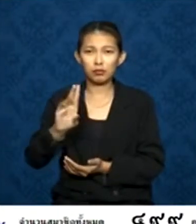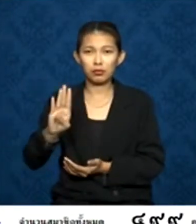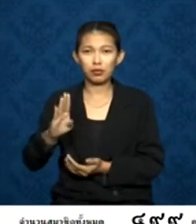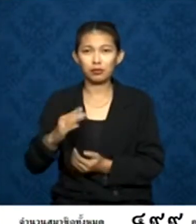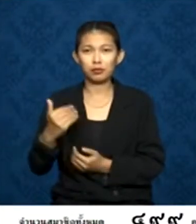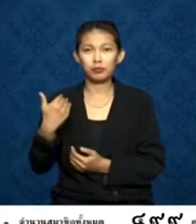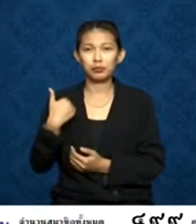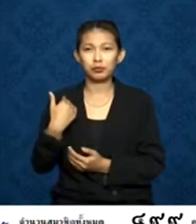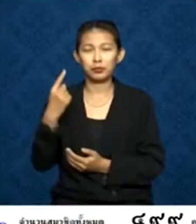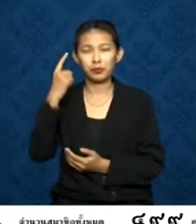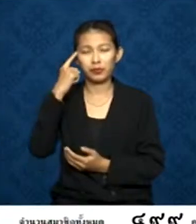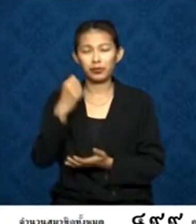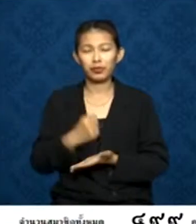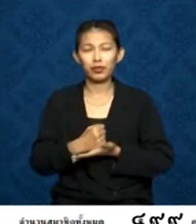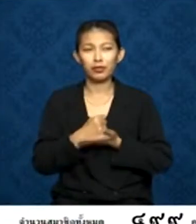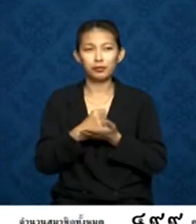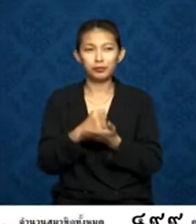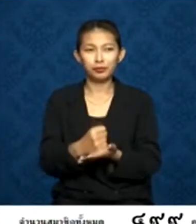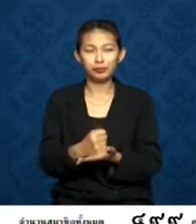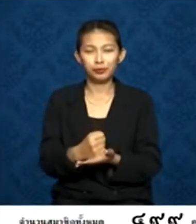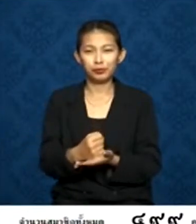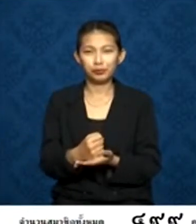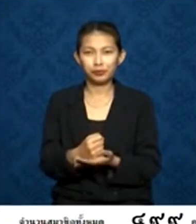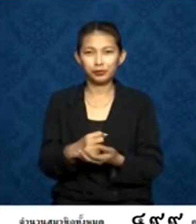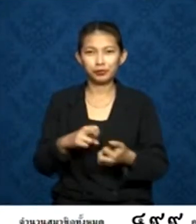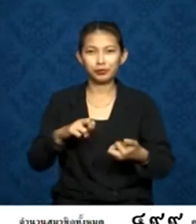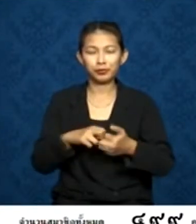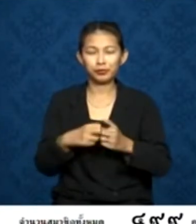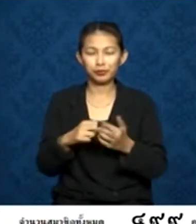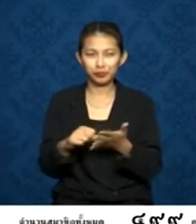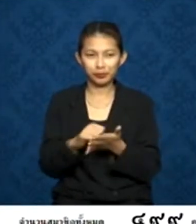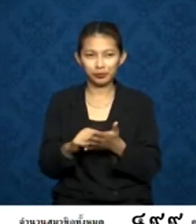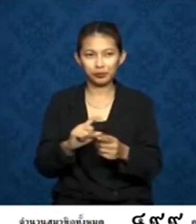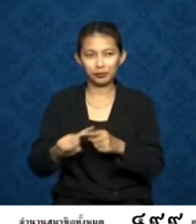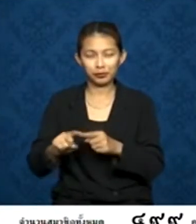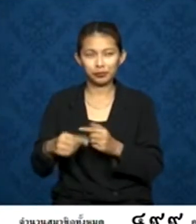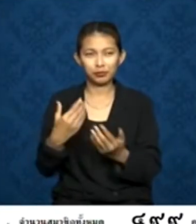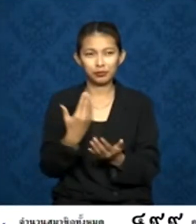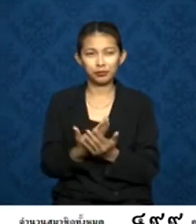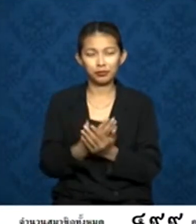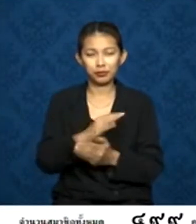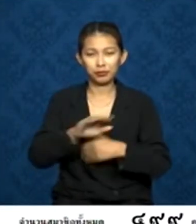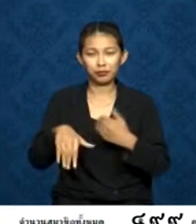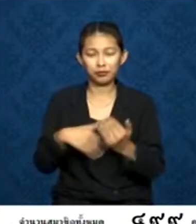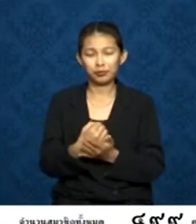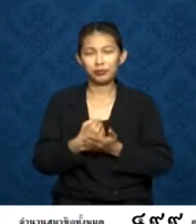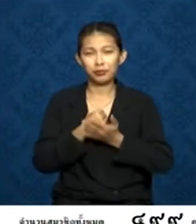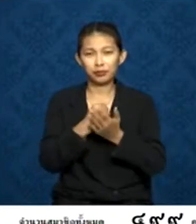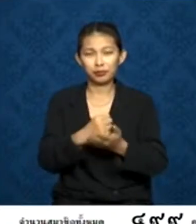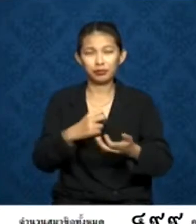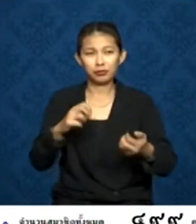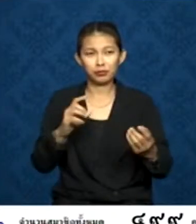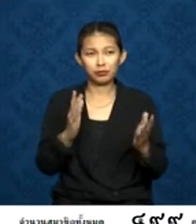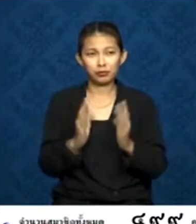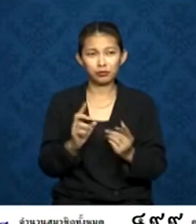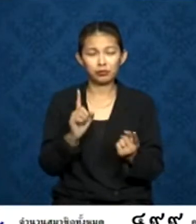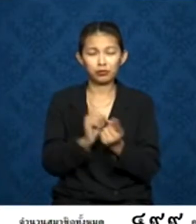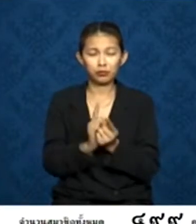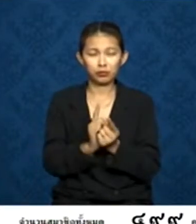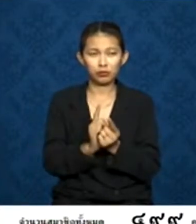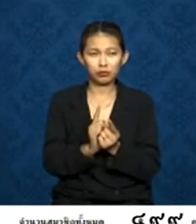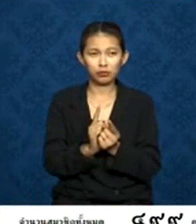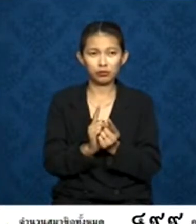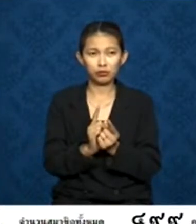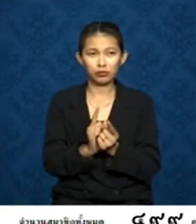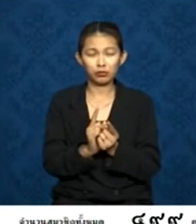้เยอะยาผู้เสียหาย เงินส่นนี้ได้เยอะยาผู้เสียหายผู้เสียชีวิตไปแล้ว